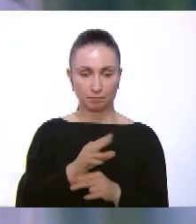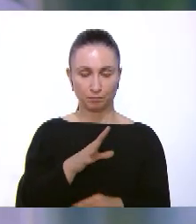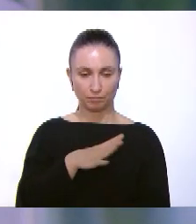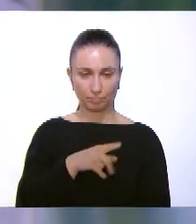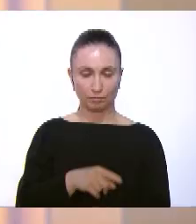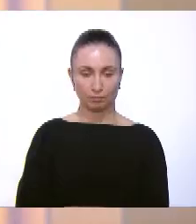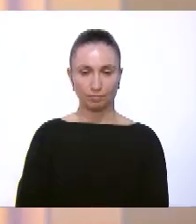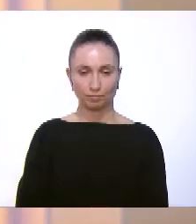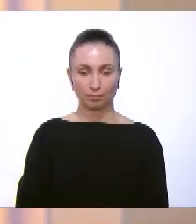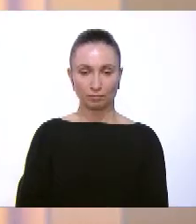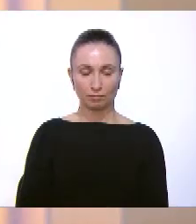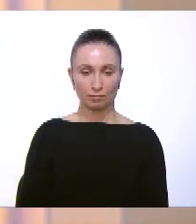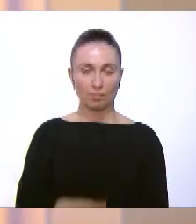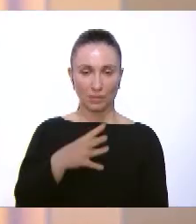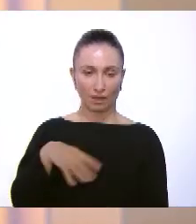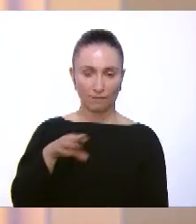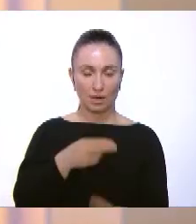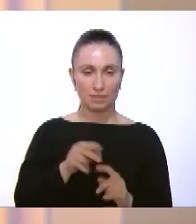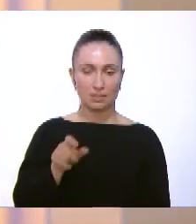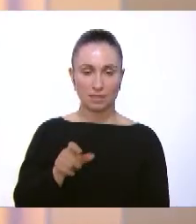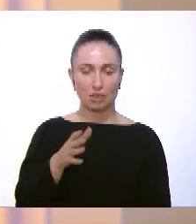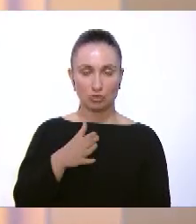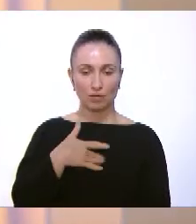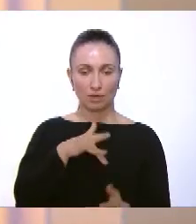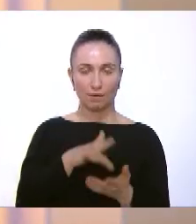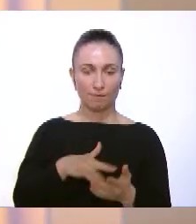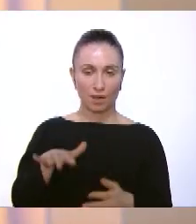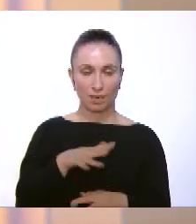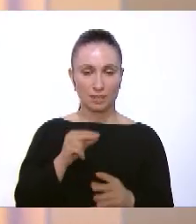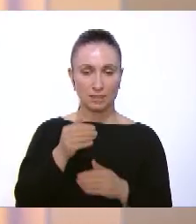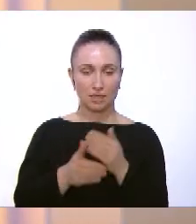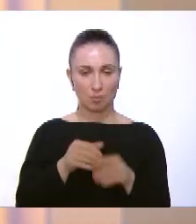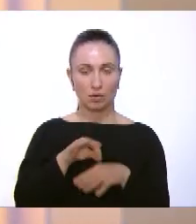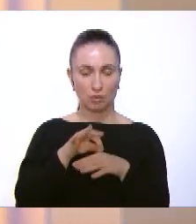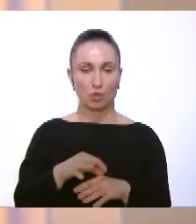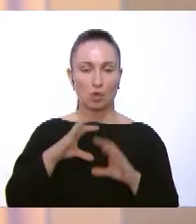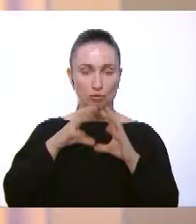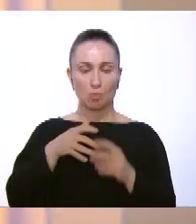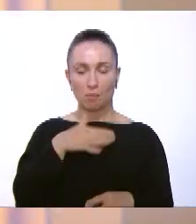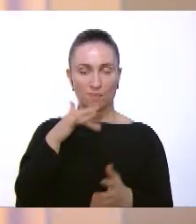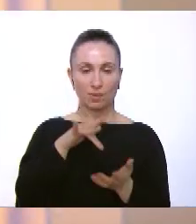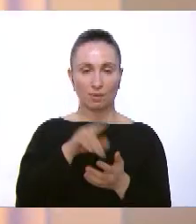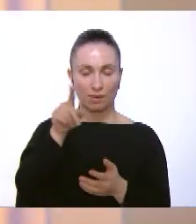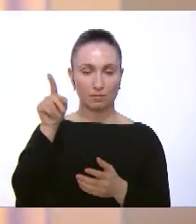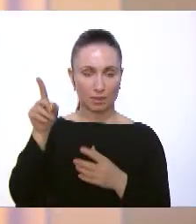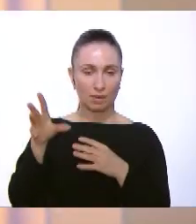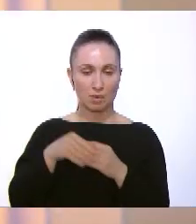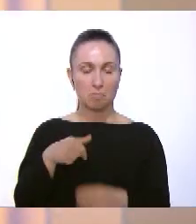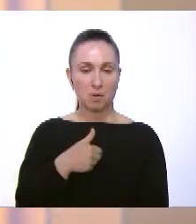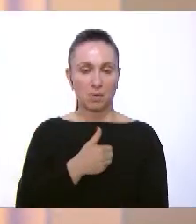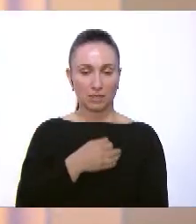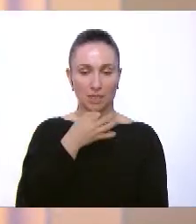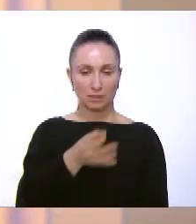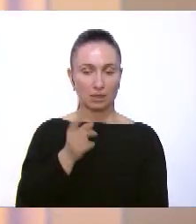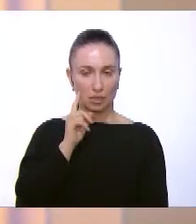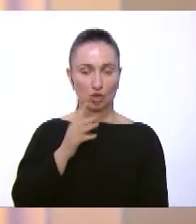ტუბერკულოზის მკურნალობასაც. ყველა ეს გზა ჩვენმა ქვეყანამ წარმატებით გავლა მსოფლიოს მრავალ ქვეყანასთან ერთად და მე მინდა გითხრათ,